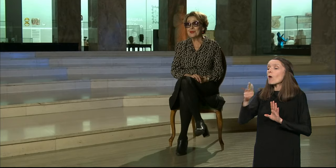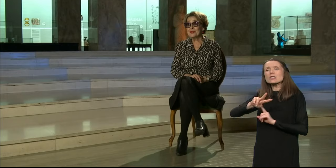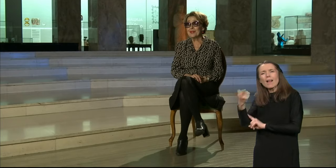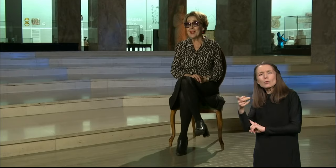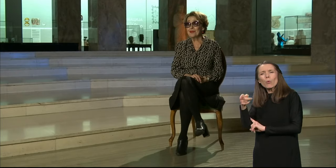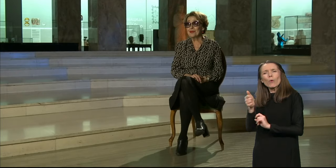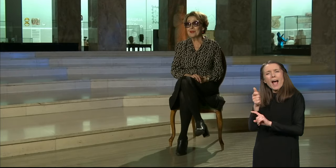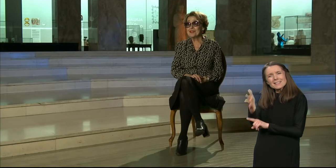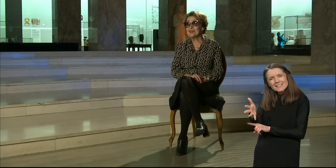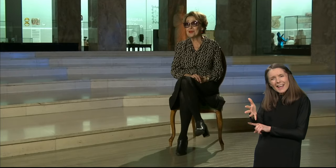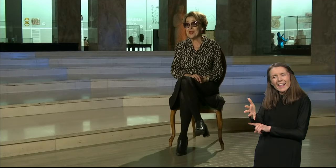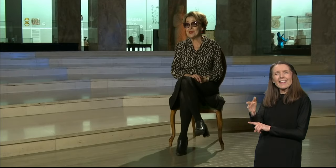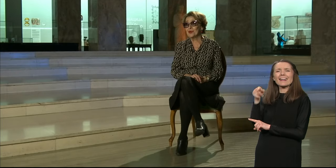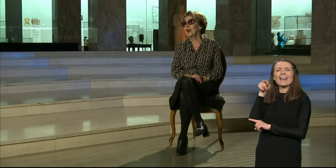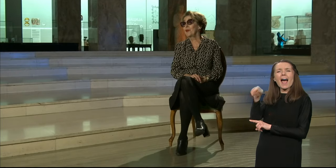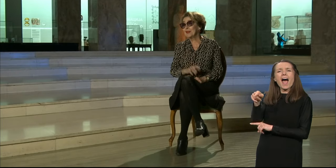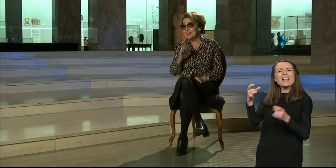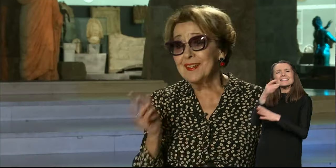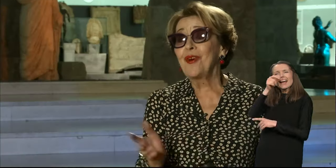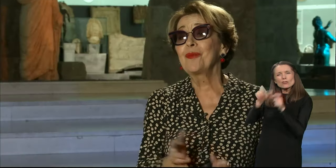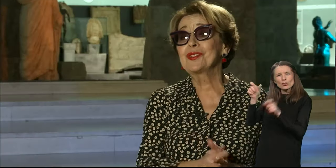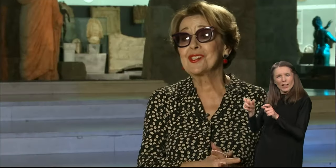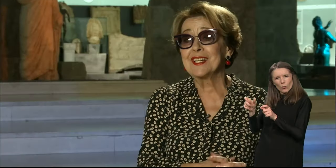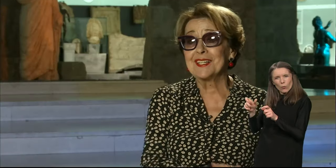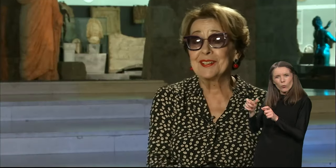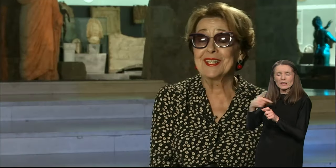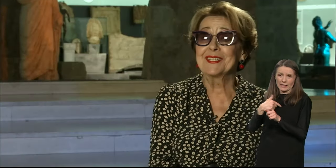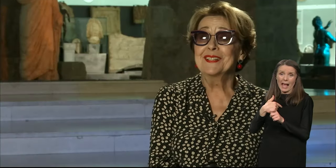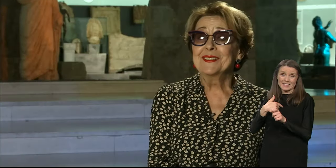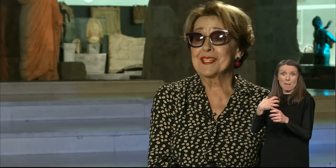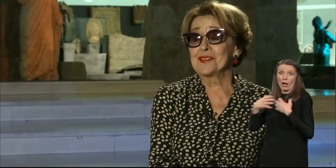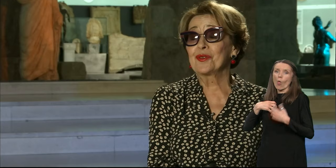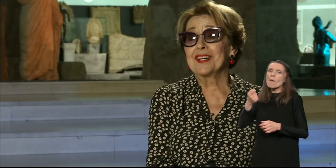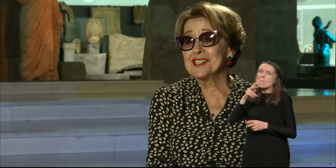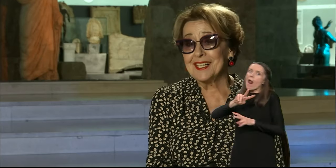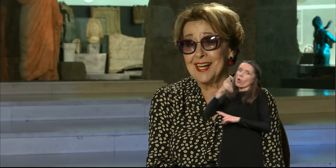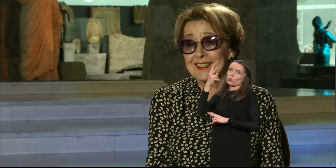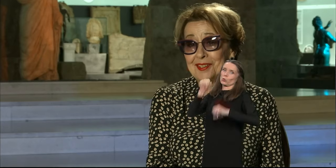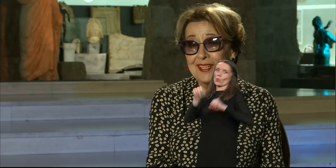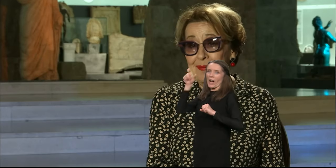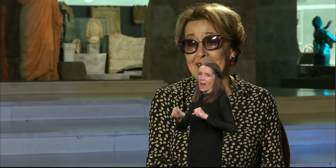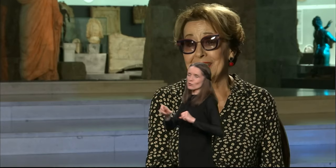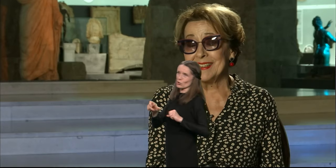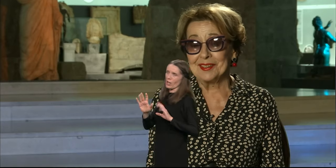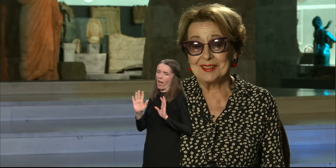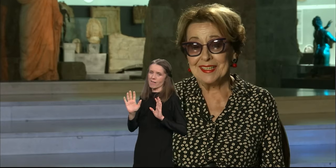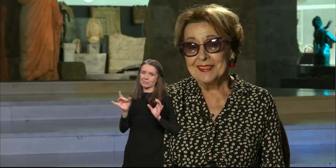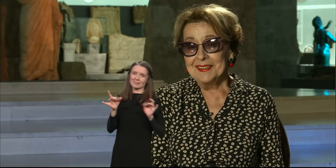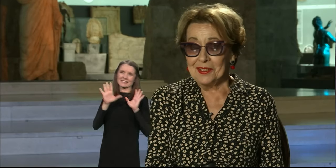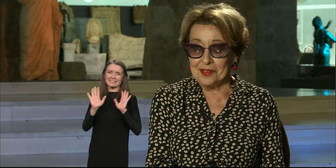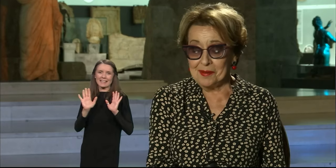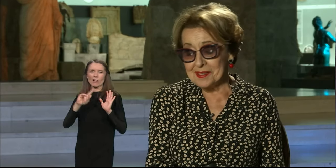luckastu glavnu medicinsku sestru koja je opet komična i koja je sasvim drugačiji karakter od Emilije. Tako